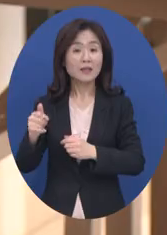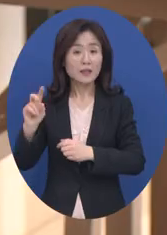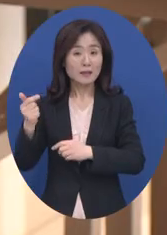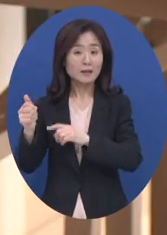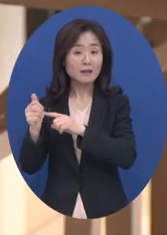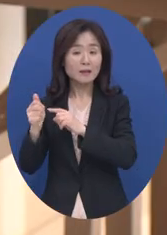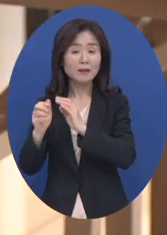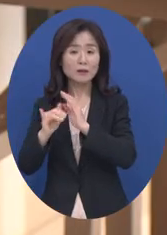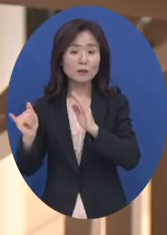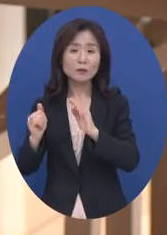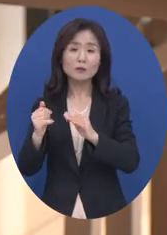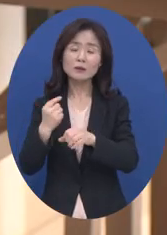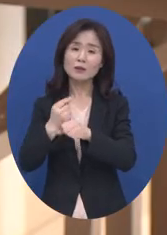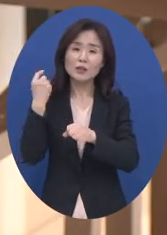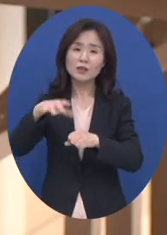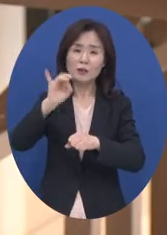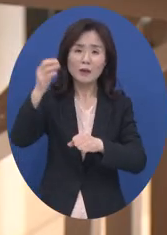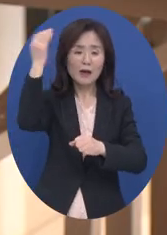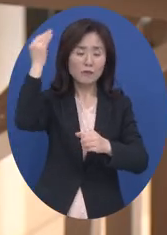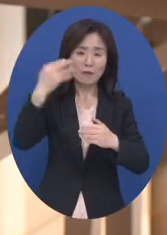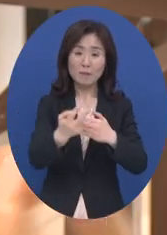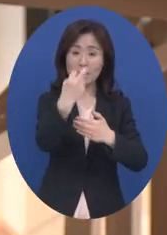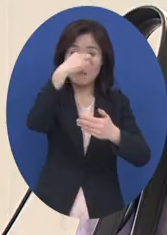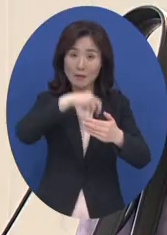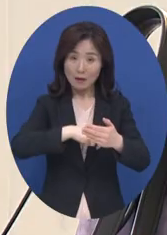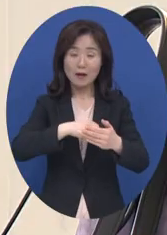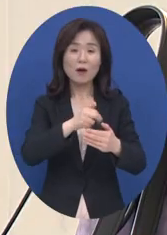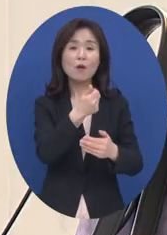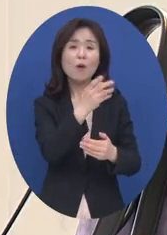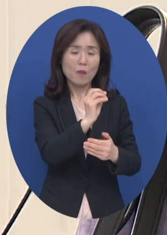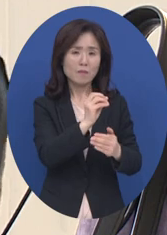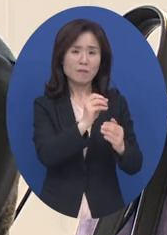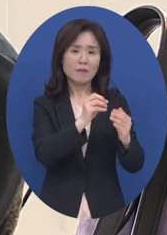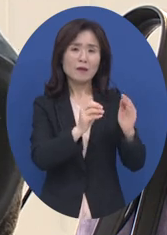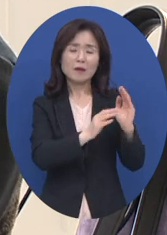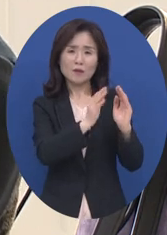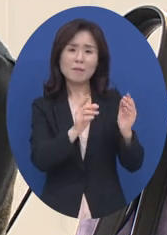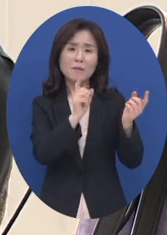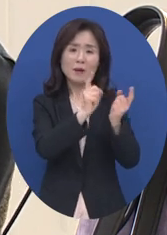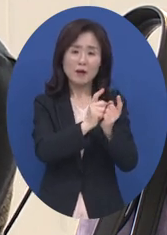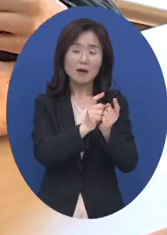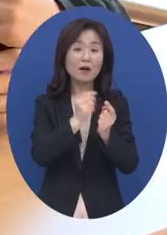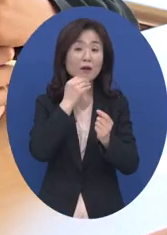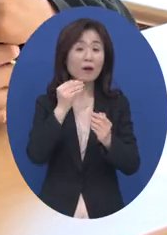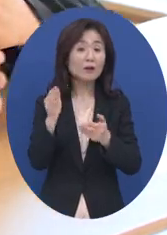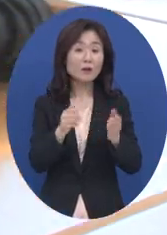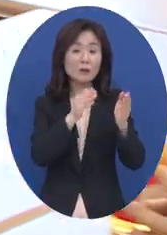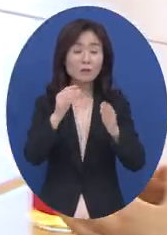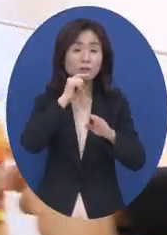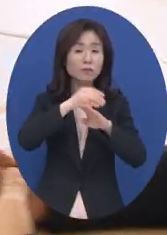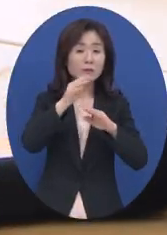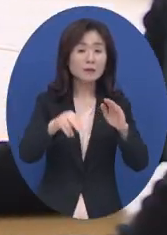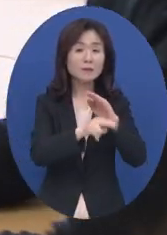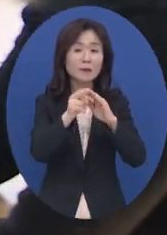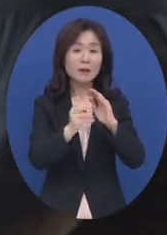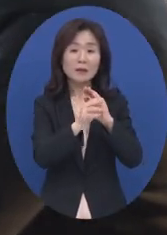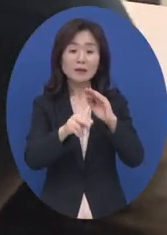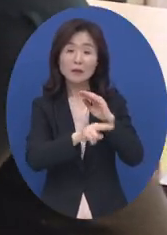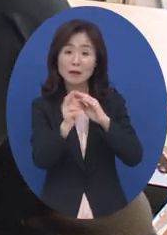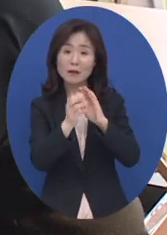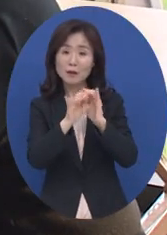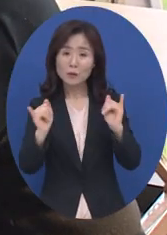남한으로 와 계획 시내를 만났습니다 경기도 북한이탈주민 결혼 사업으로 두 가족 의 인연이